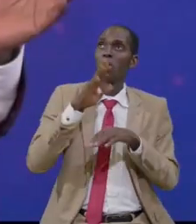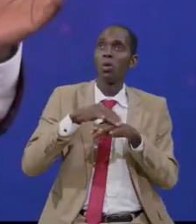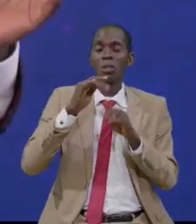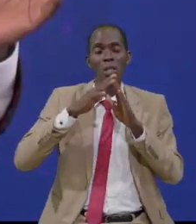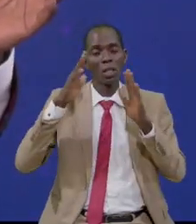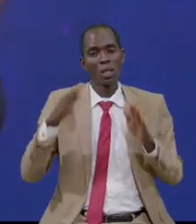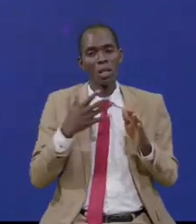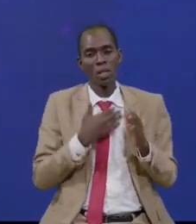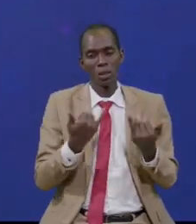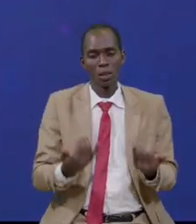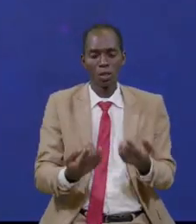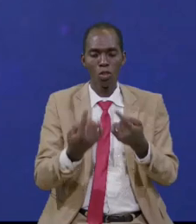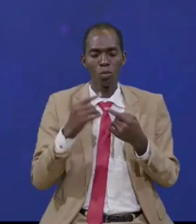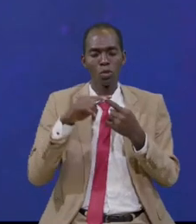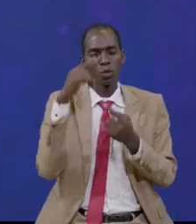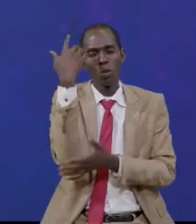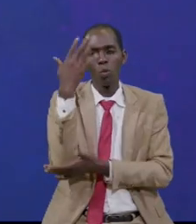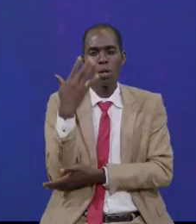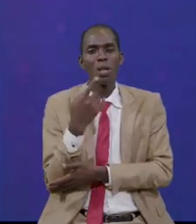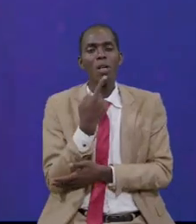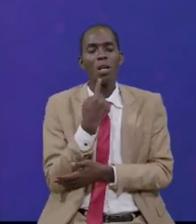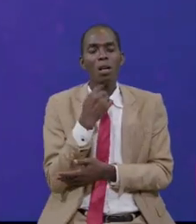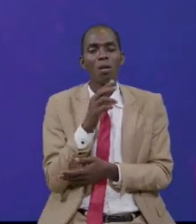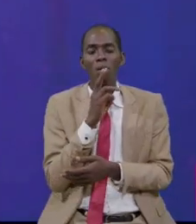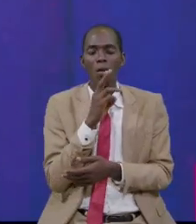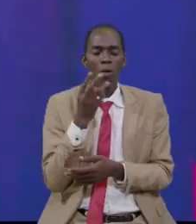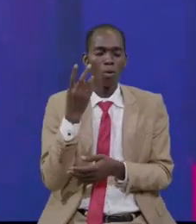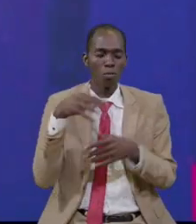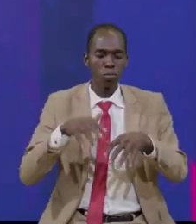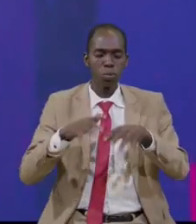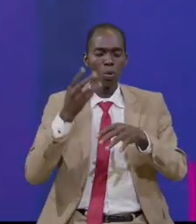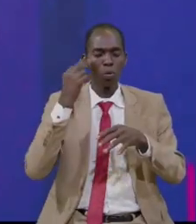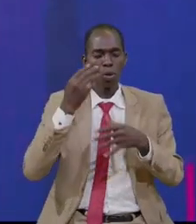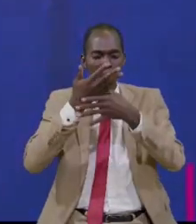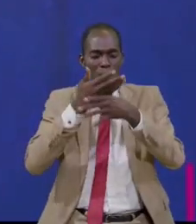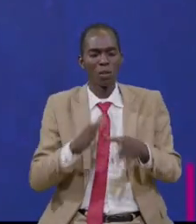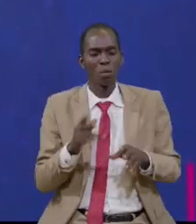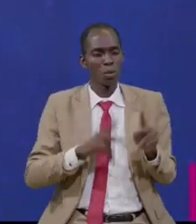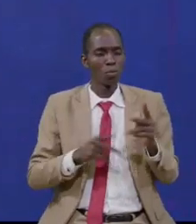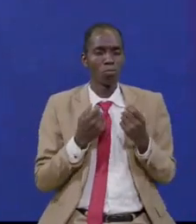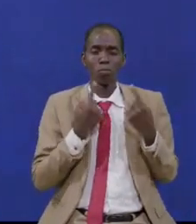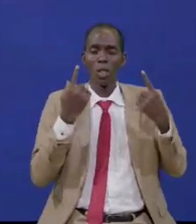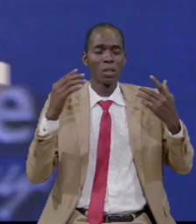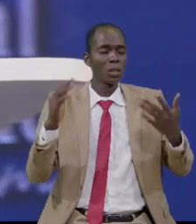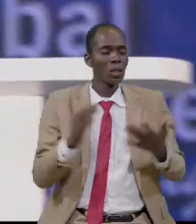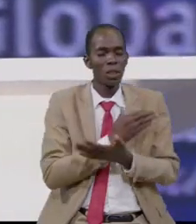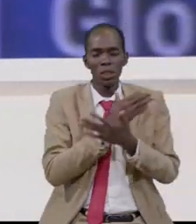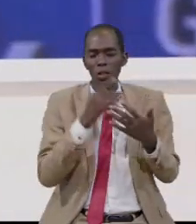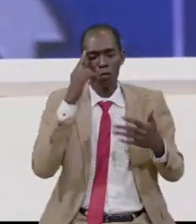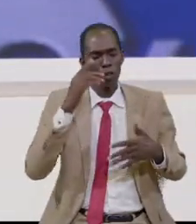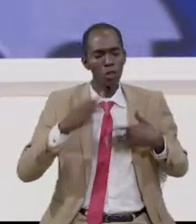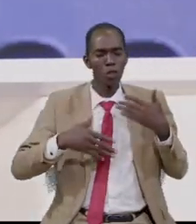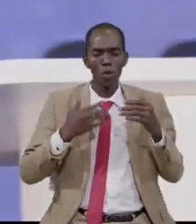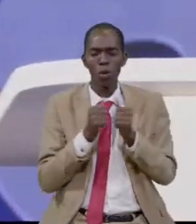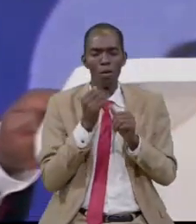dans le désert. La mer Rouge était divisée. Oh, ils ont chanté de joie. Et ils ont chanté par la foi. Et l'eau